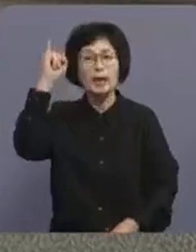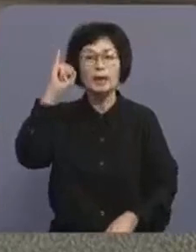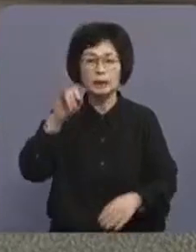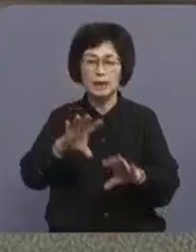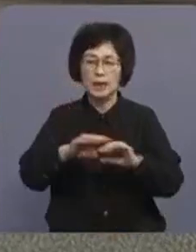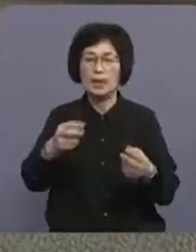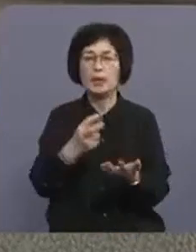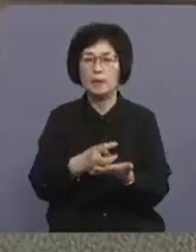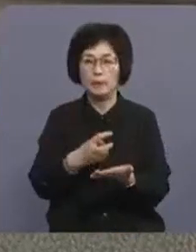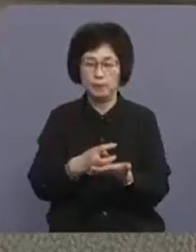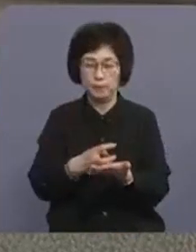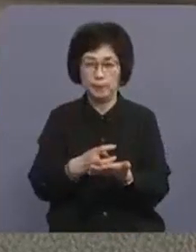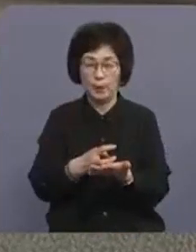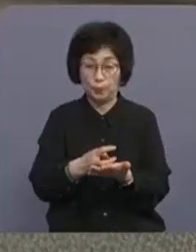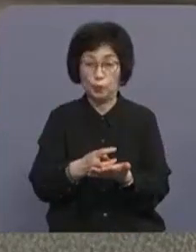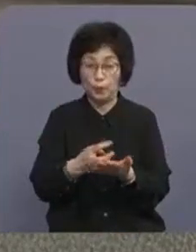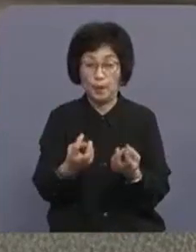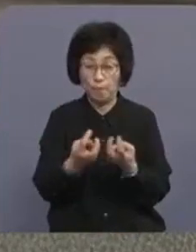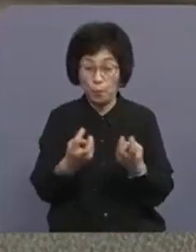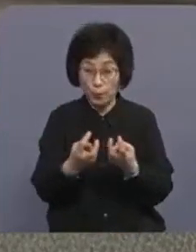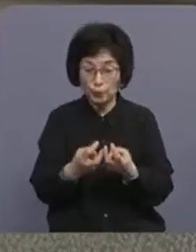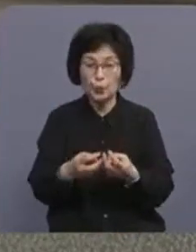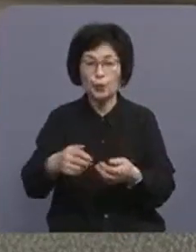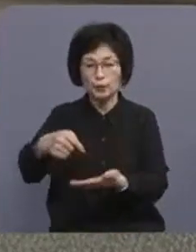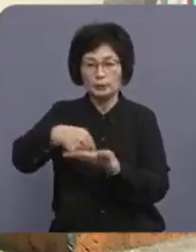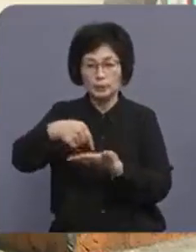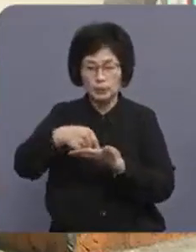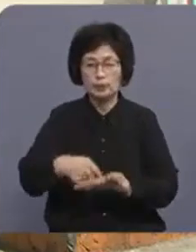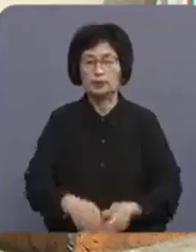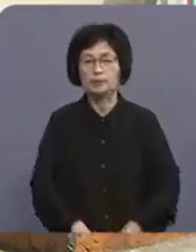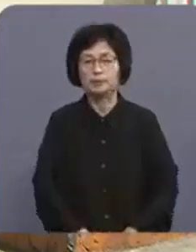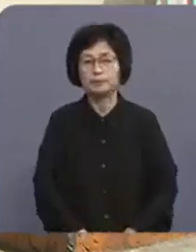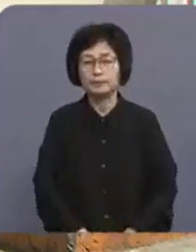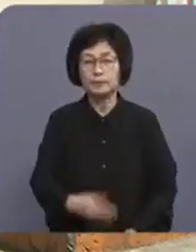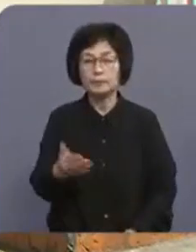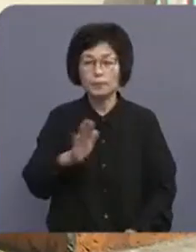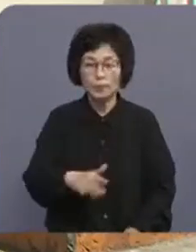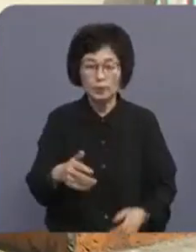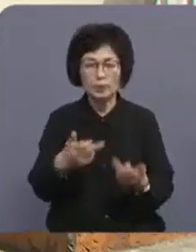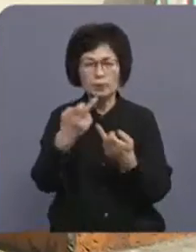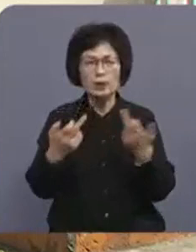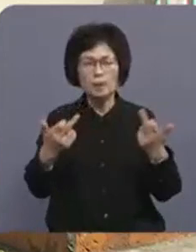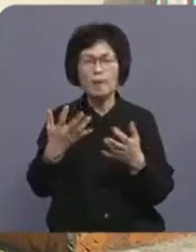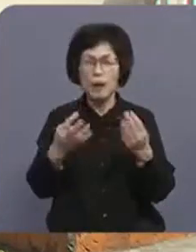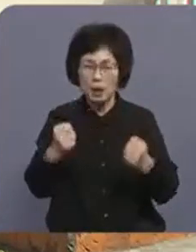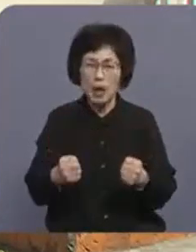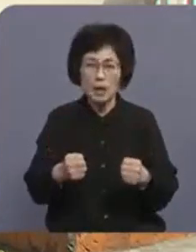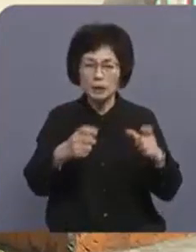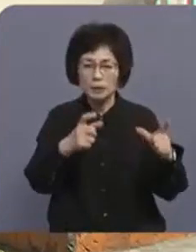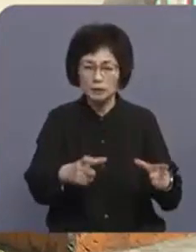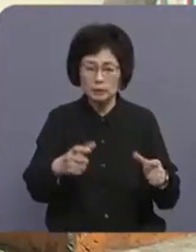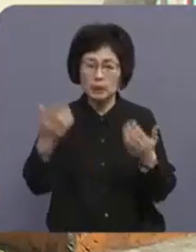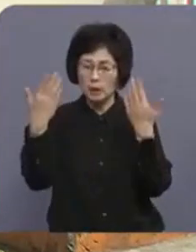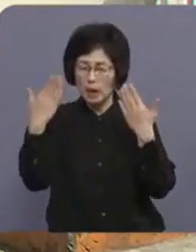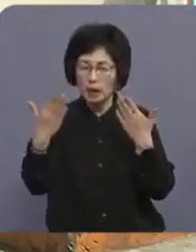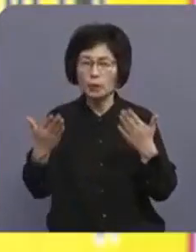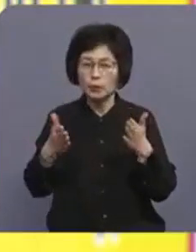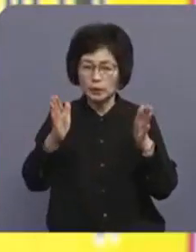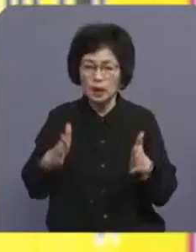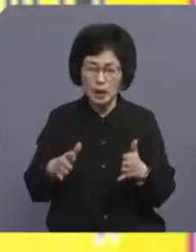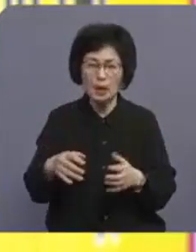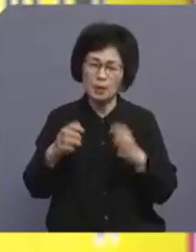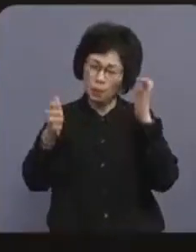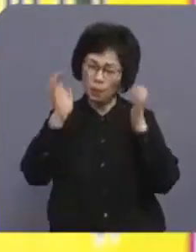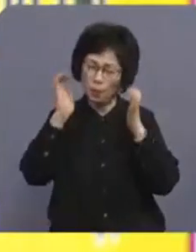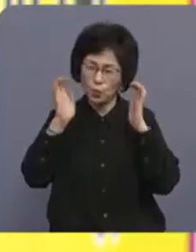해결책도 시민들이 또 도출해 줄 수 있는 부분이 있어서. 하지만 지형적 한계와 주민과 학교 사이의 복잡한 이해관계가